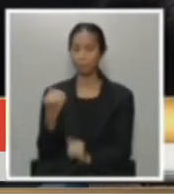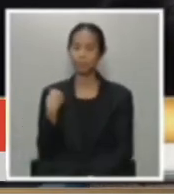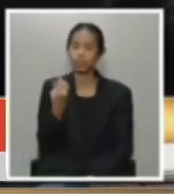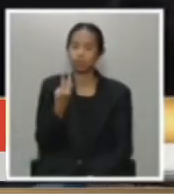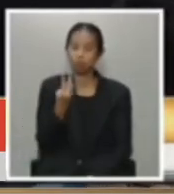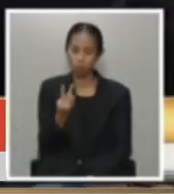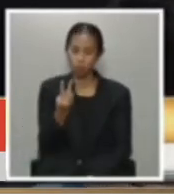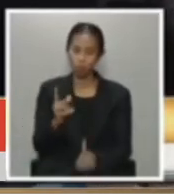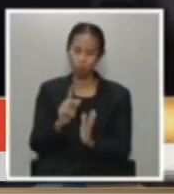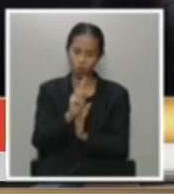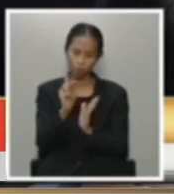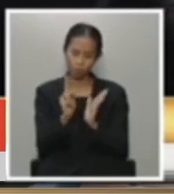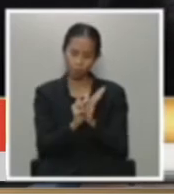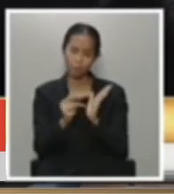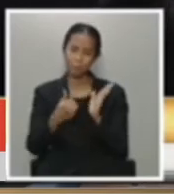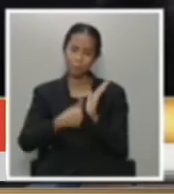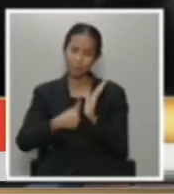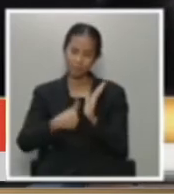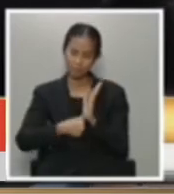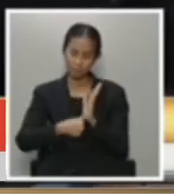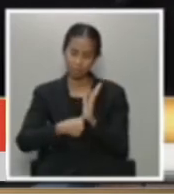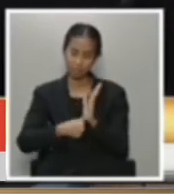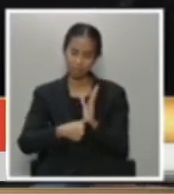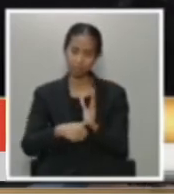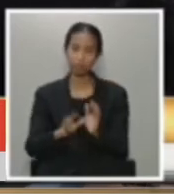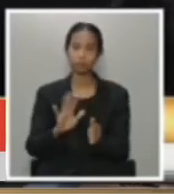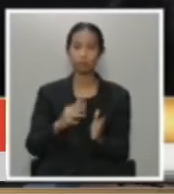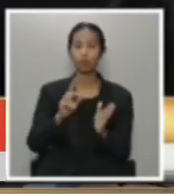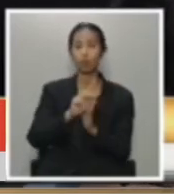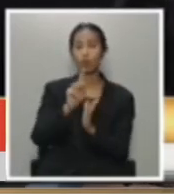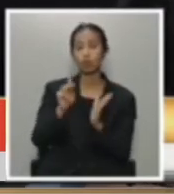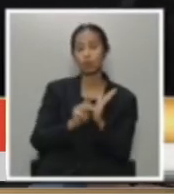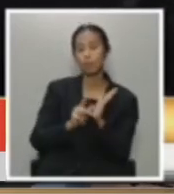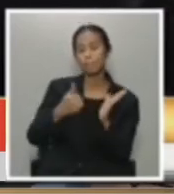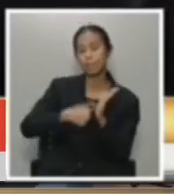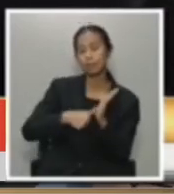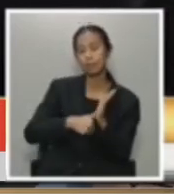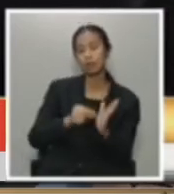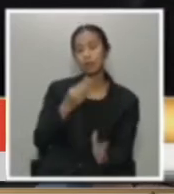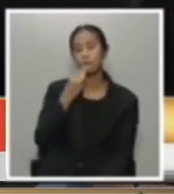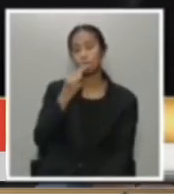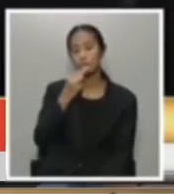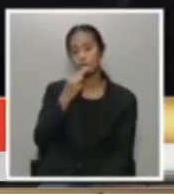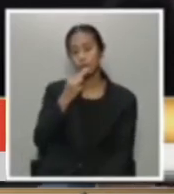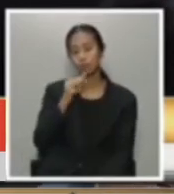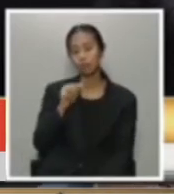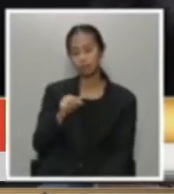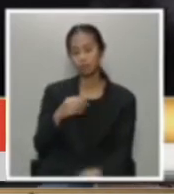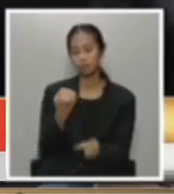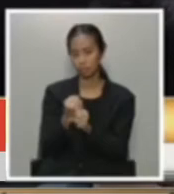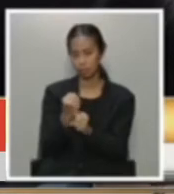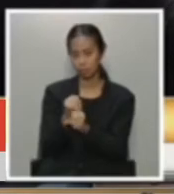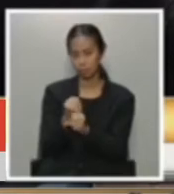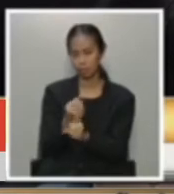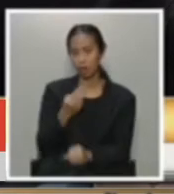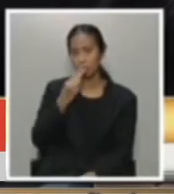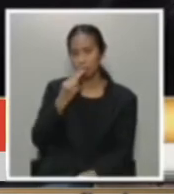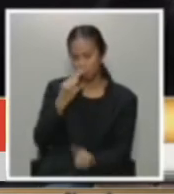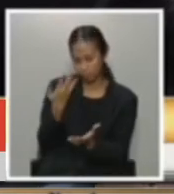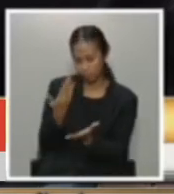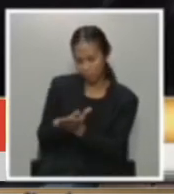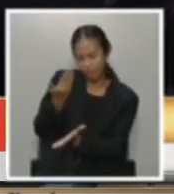รกเป็นกฎหมายว่าด้วยภาษียาสูบออกจนกระทั่งว่าราคาบุหรี่ไทยสูงขึ้